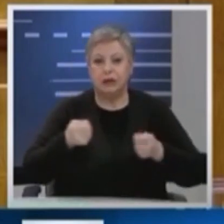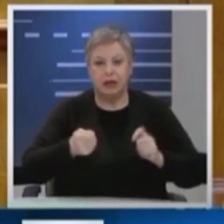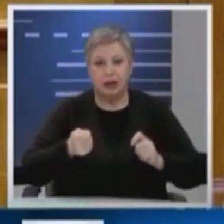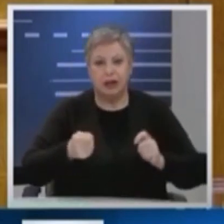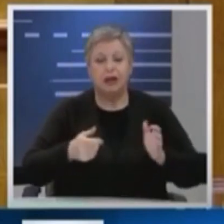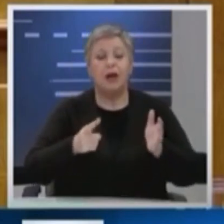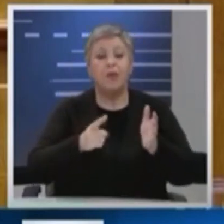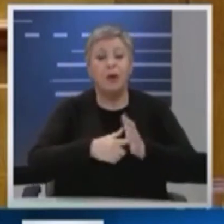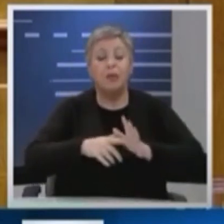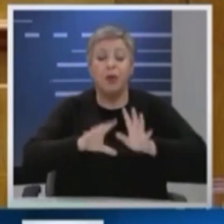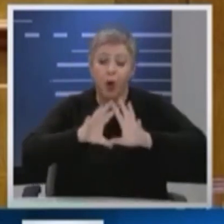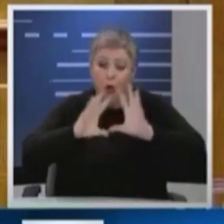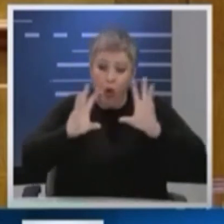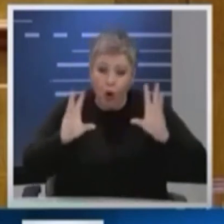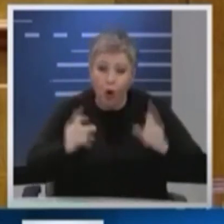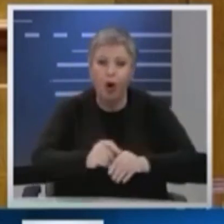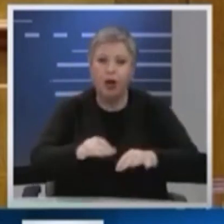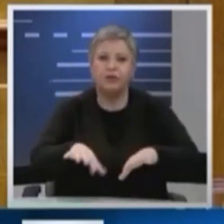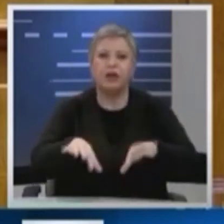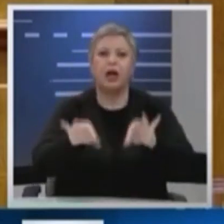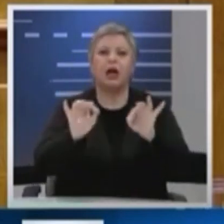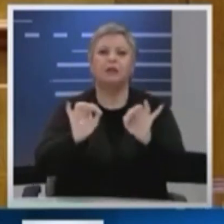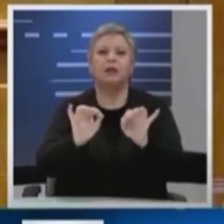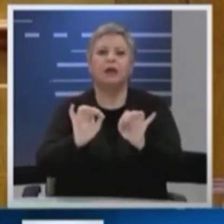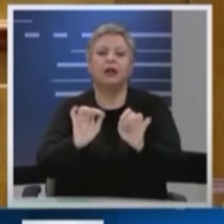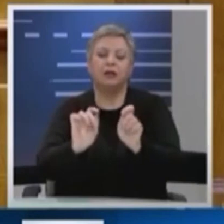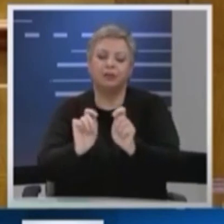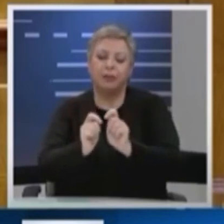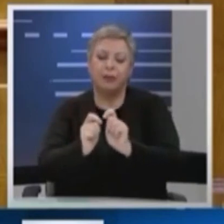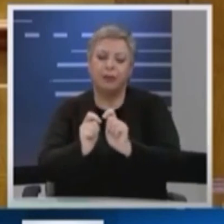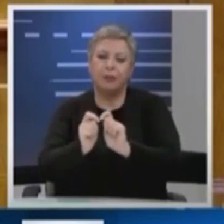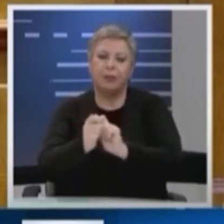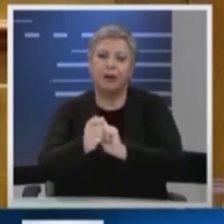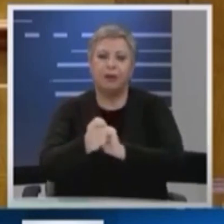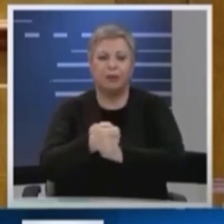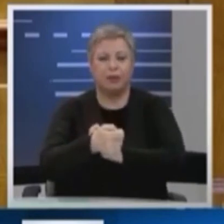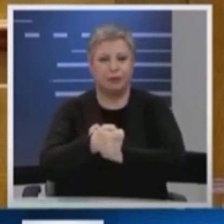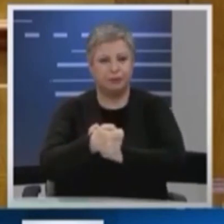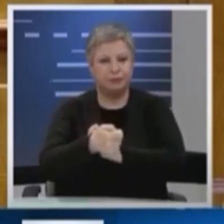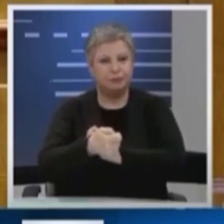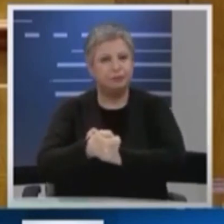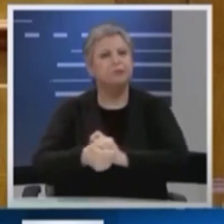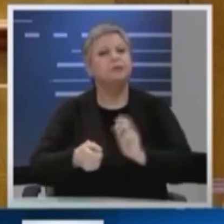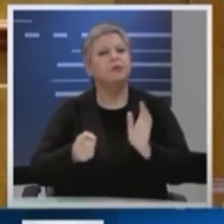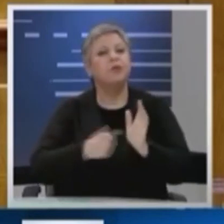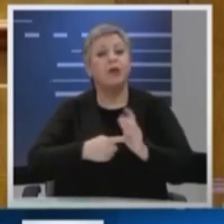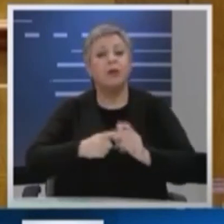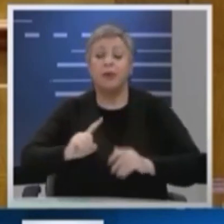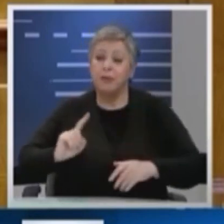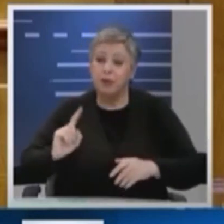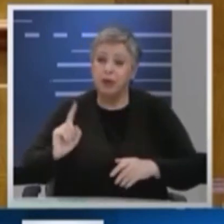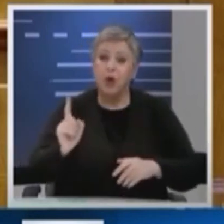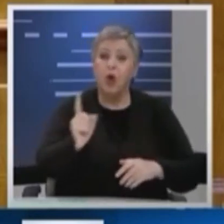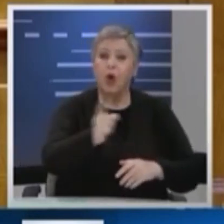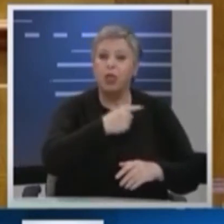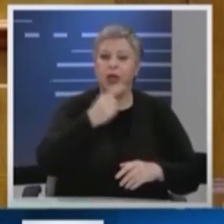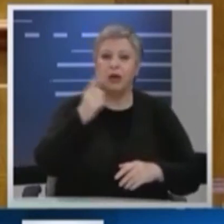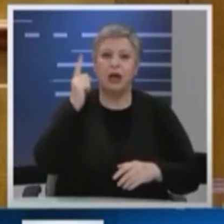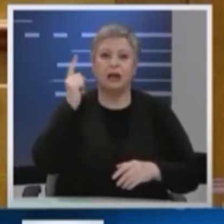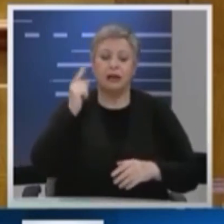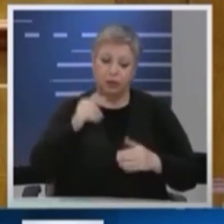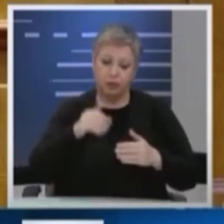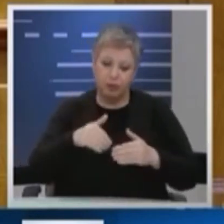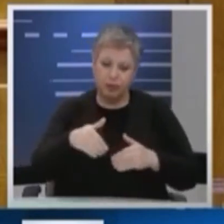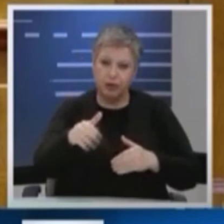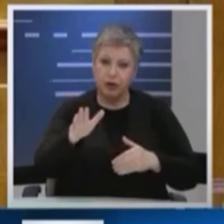Κυρίες και κύριοι συνάδελφοι, είναι μια εποχή που πρέπει να αντιληφθούμε ότι μόνο ενωμένοι οι Έλληνες μπορούμε να βγάλουμε